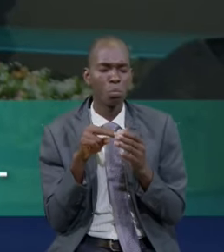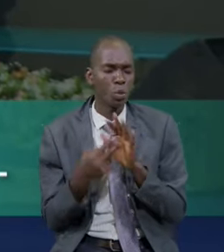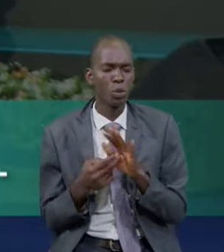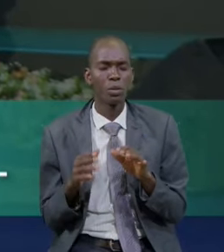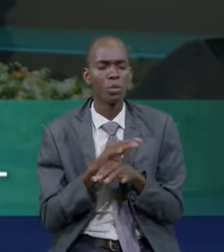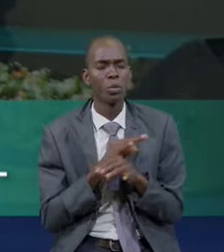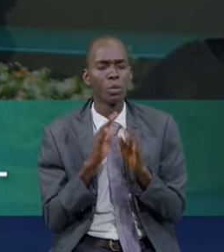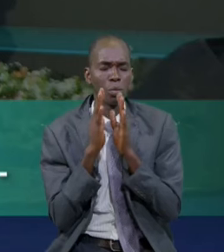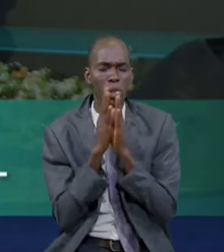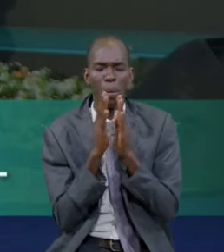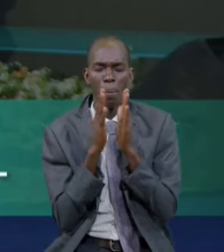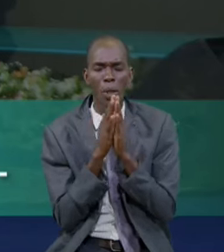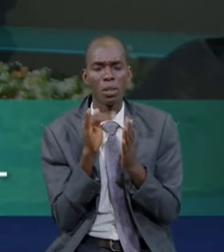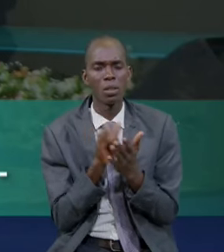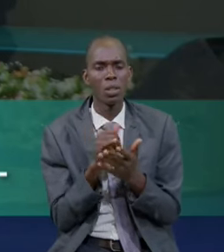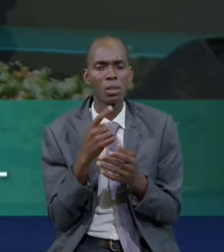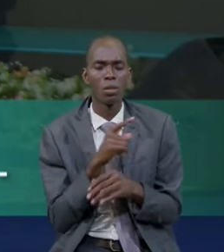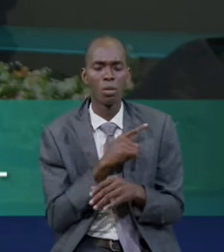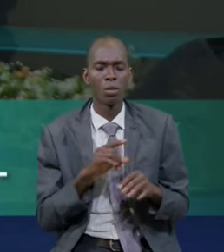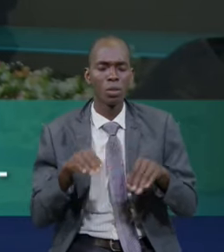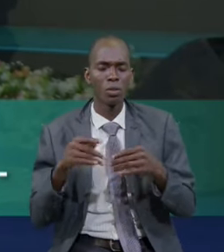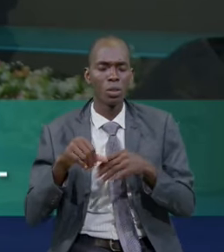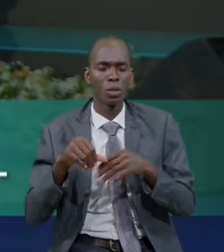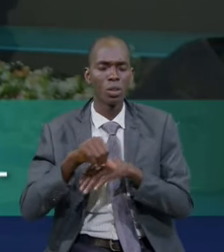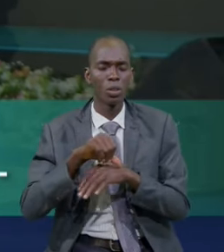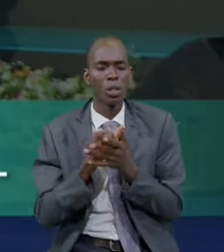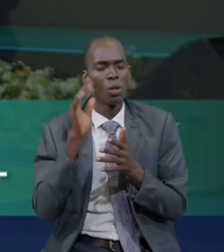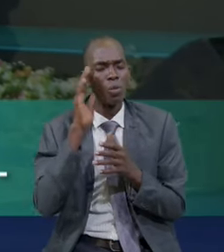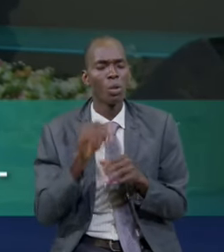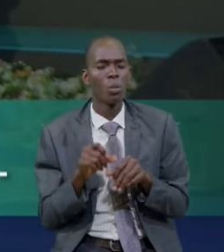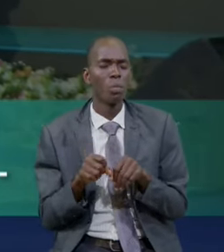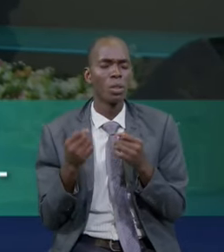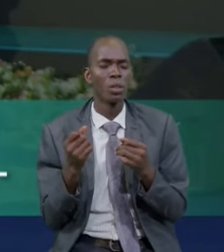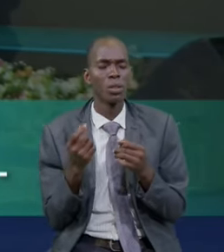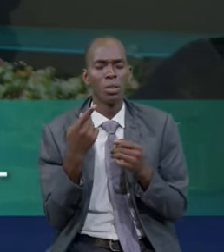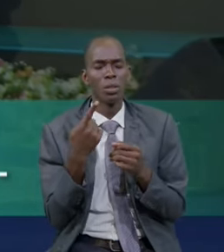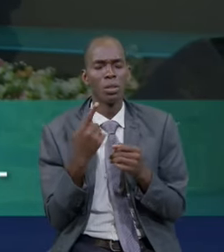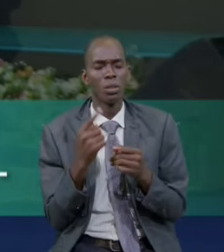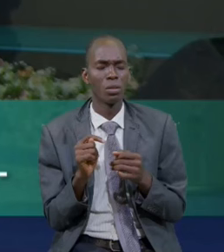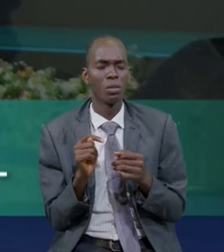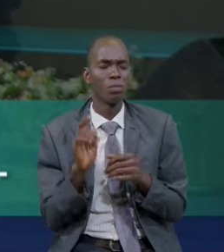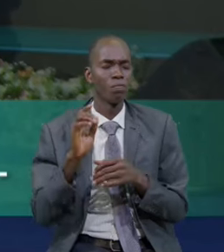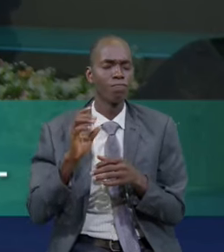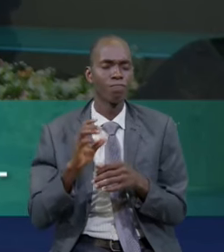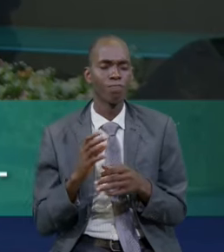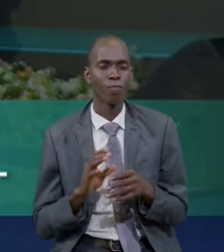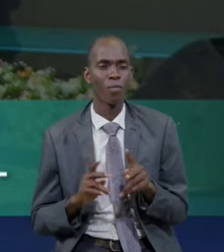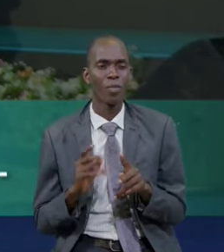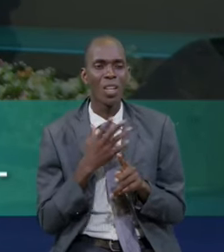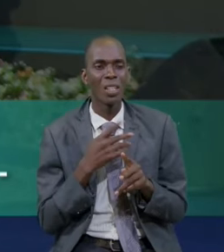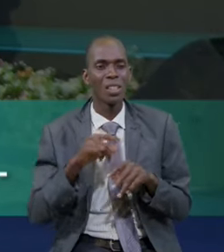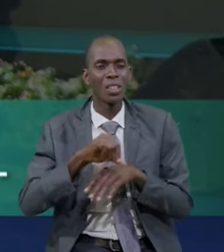va transformer l'onction qui enseigne, l'onction qui soulage les